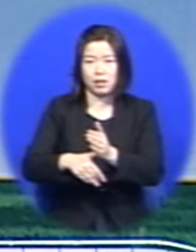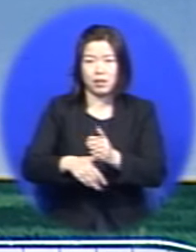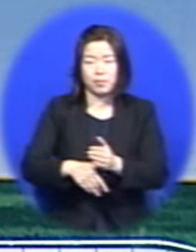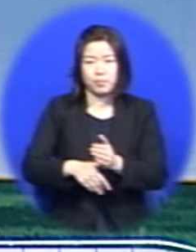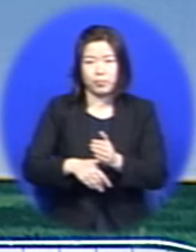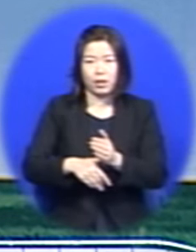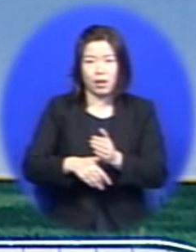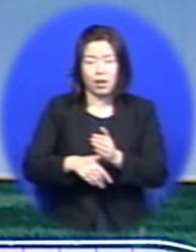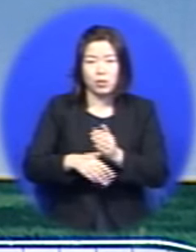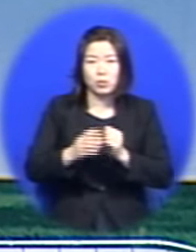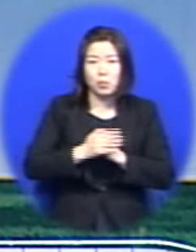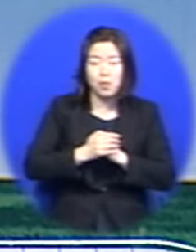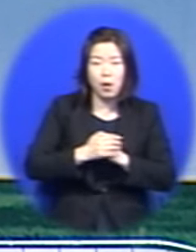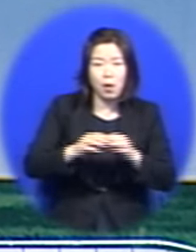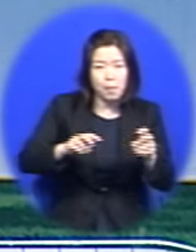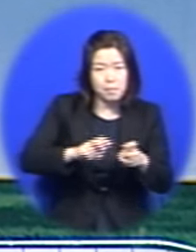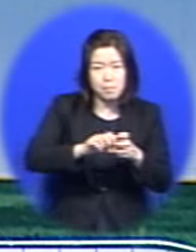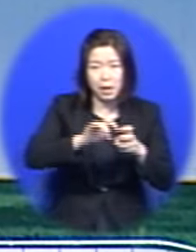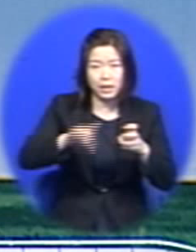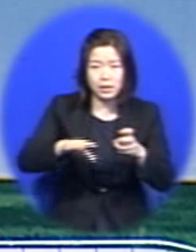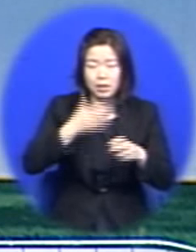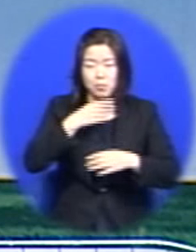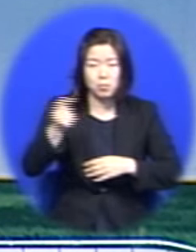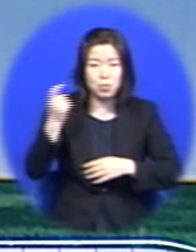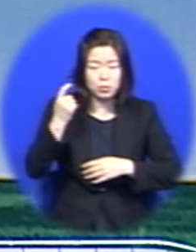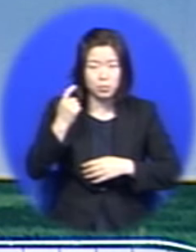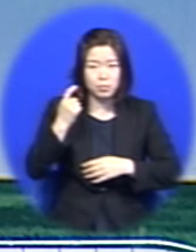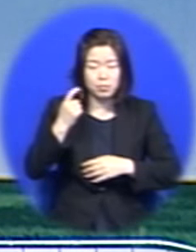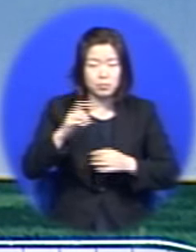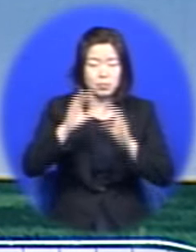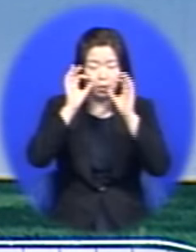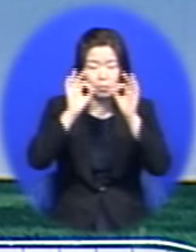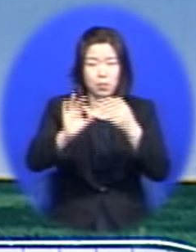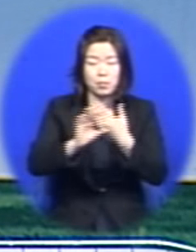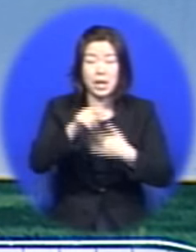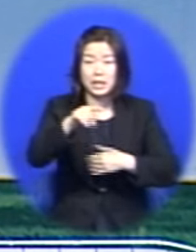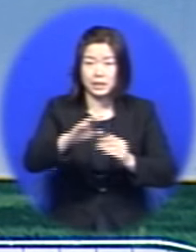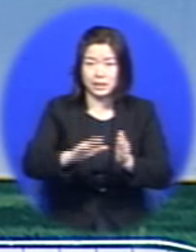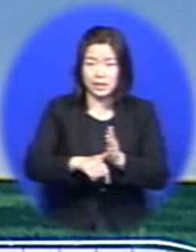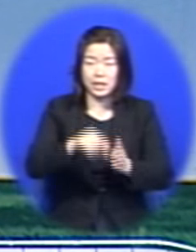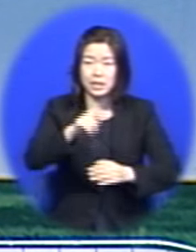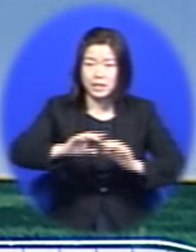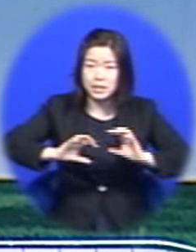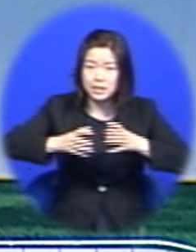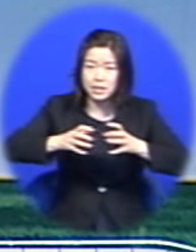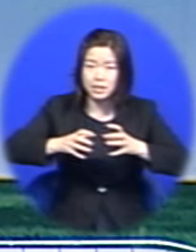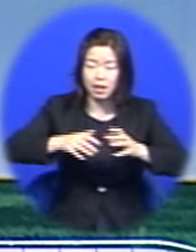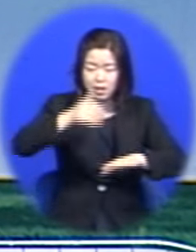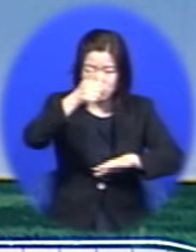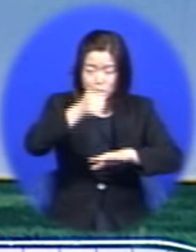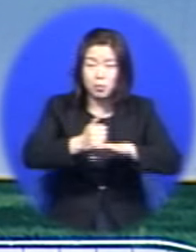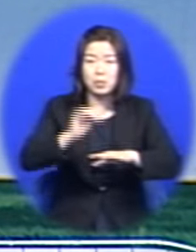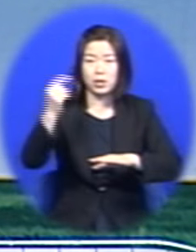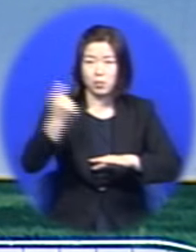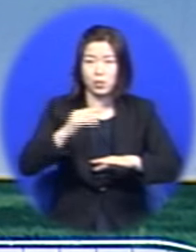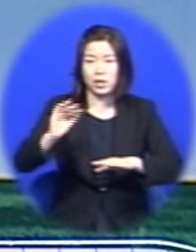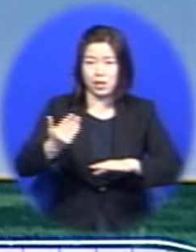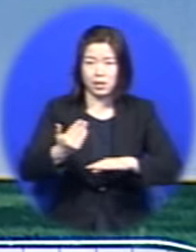마태복음 24장 14절에 보면 그때 이 세상이 이제 종말이 오게 될